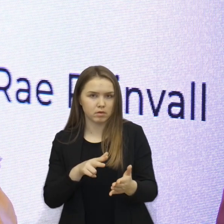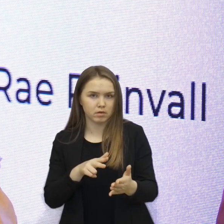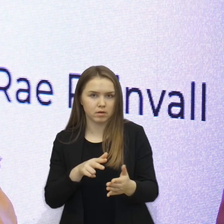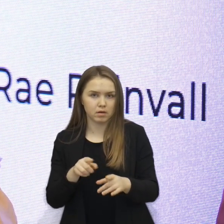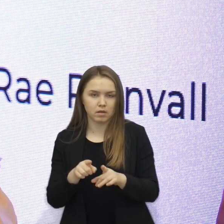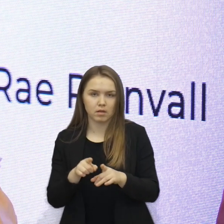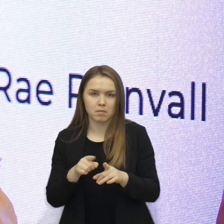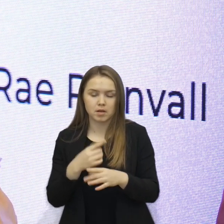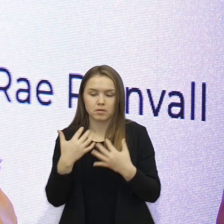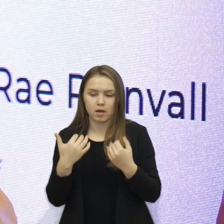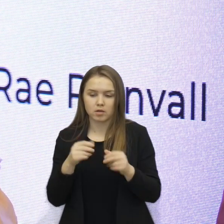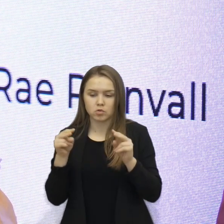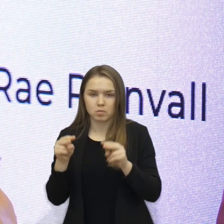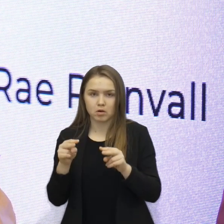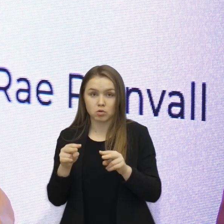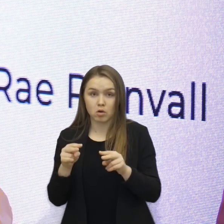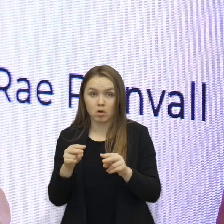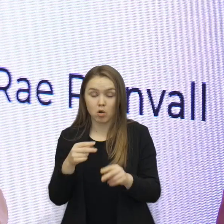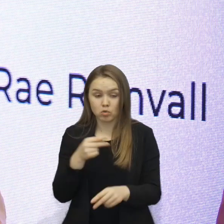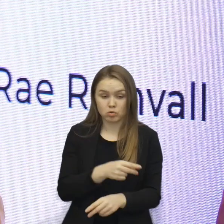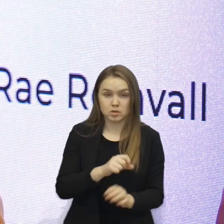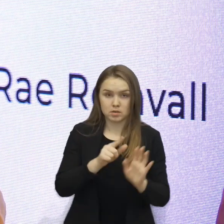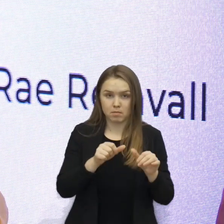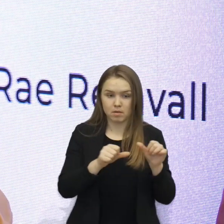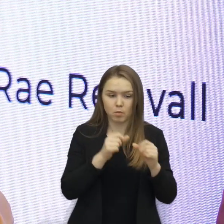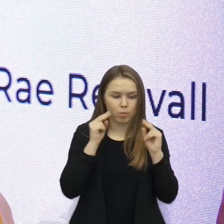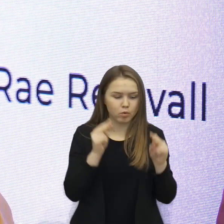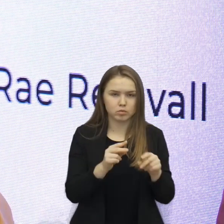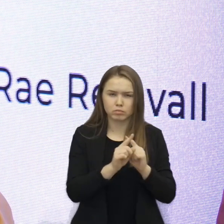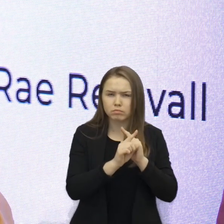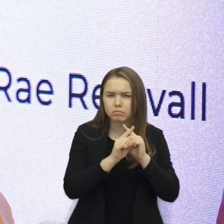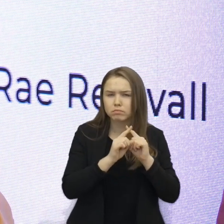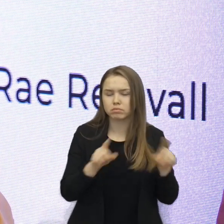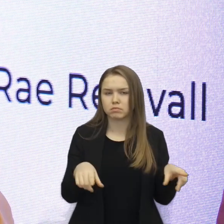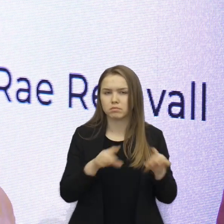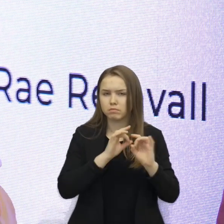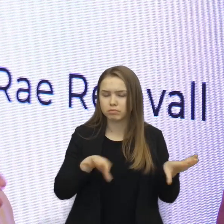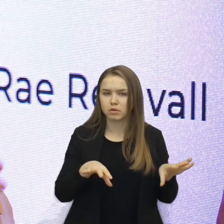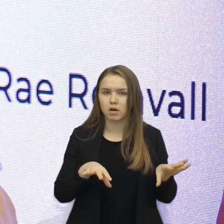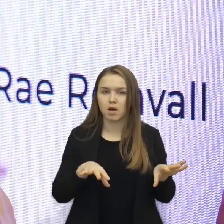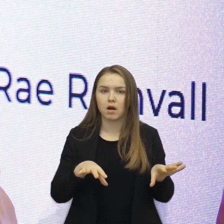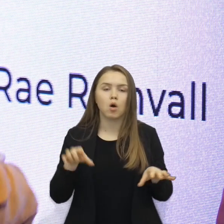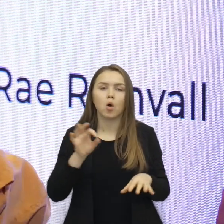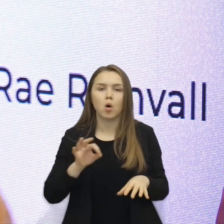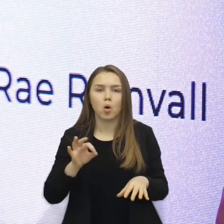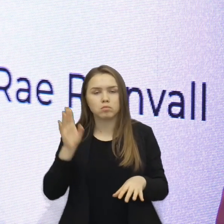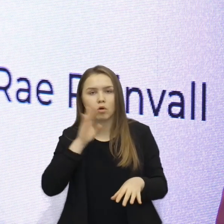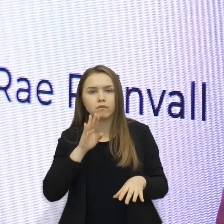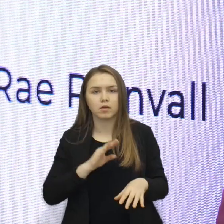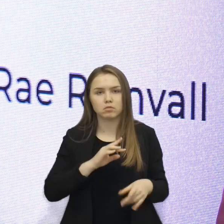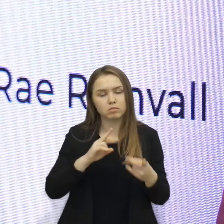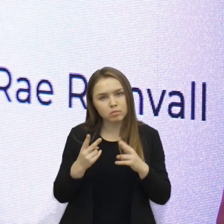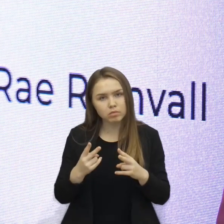prieinamą sveikatos priežiūrą. Tada 2007 dar buvo kitoks požiūris, buvo tai vadinama viskas lyties keitimu, dabar suprantama, kad mes kalbam apie